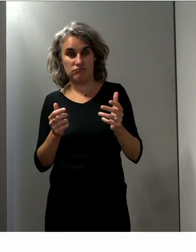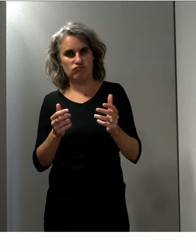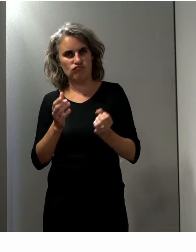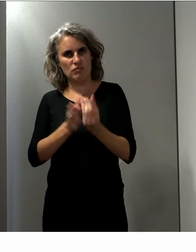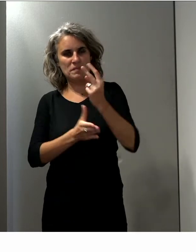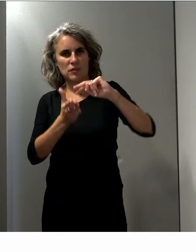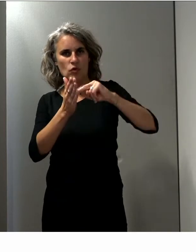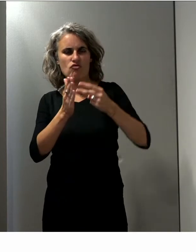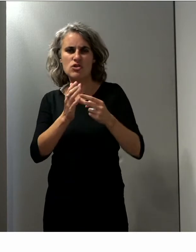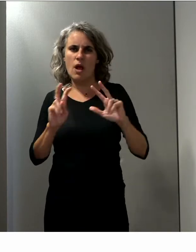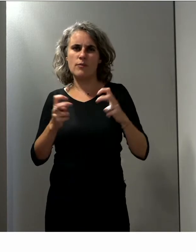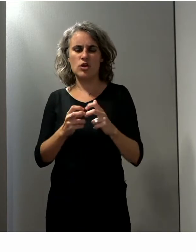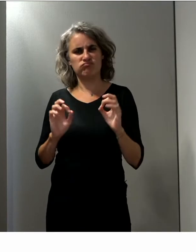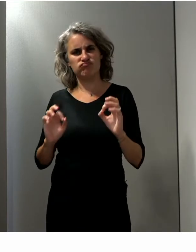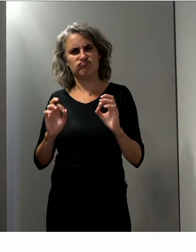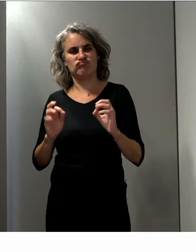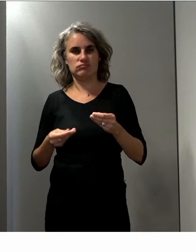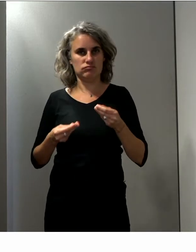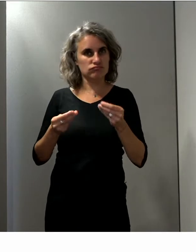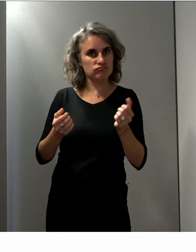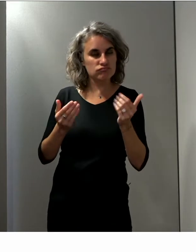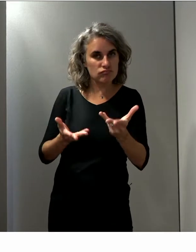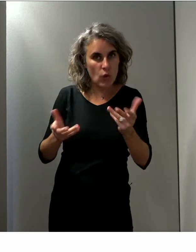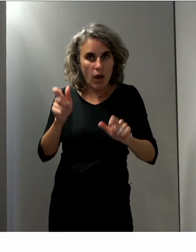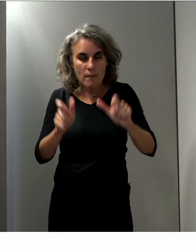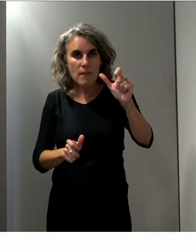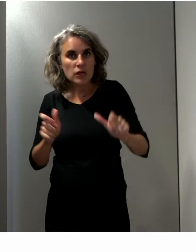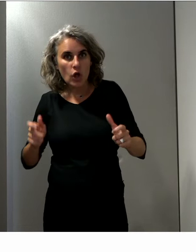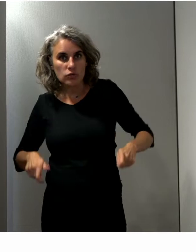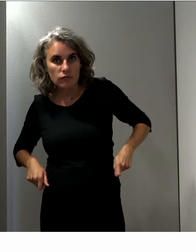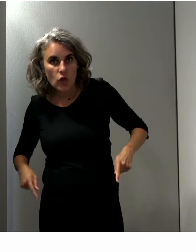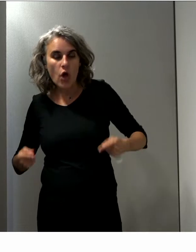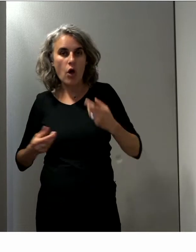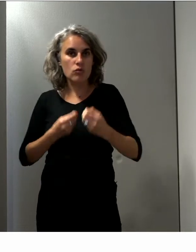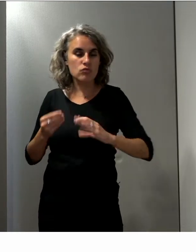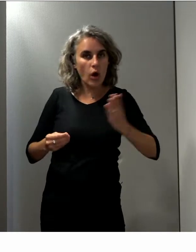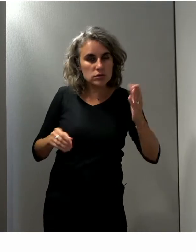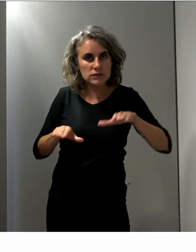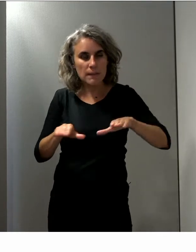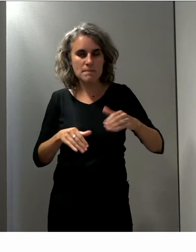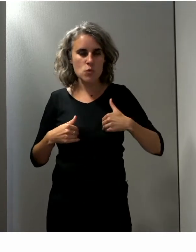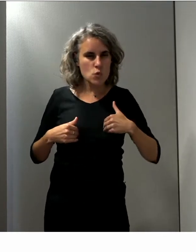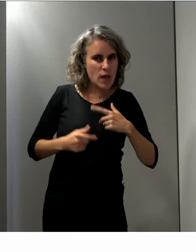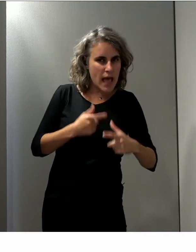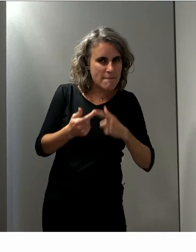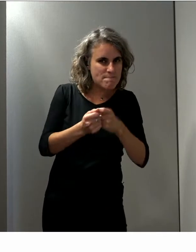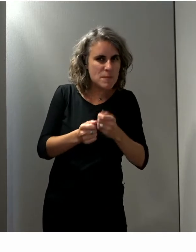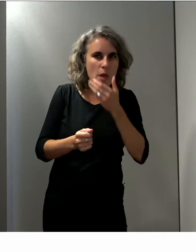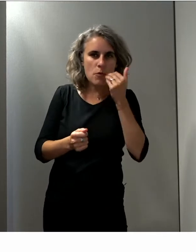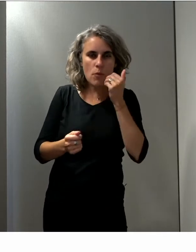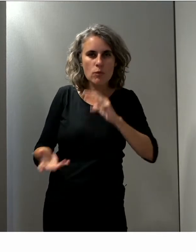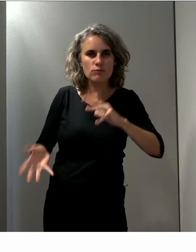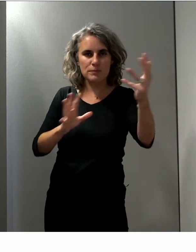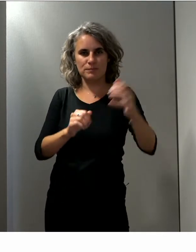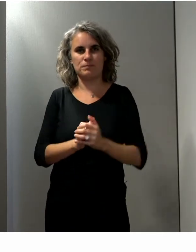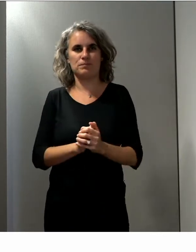et inclusives pour améliorer la mobilité des personnes à mobilité réduite. Et notre première solution, c'est une fixation qui